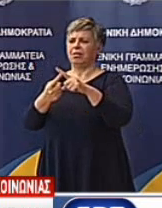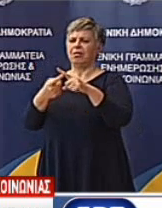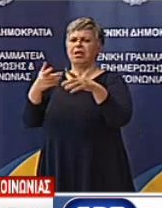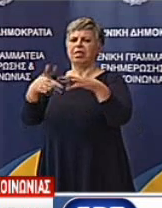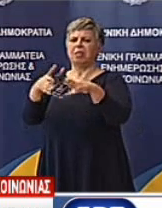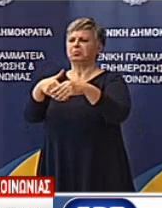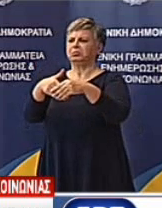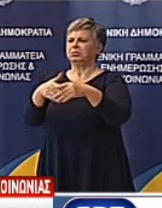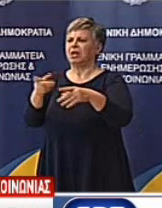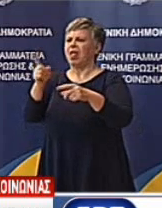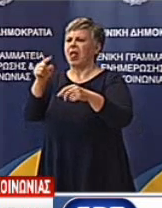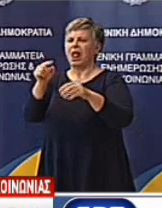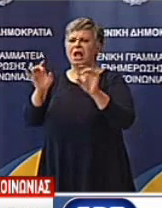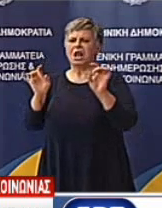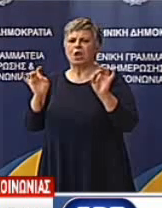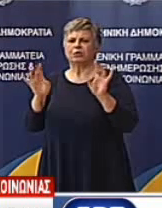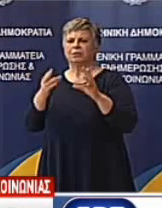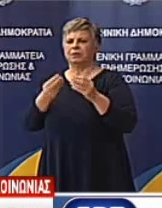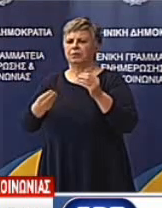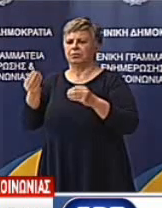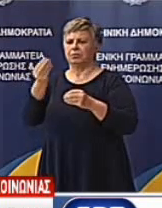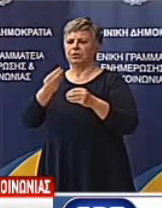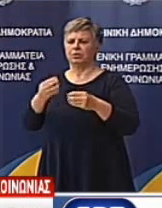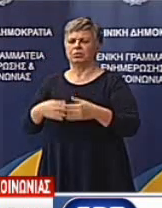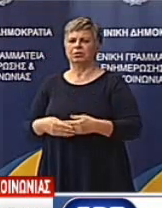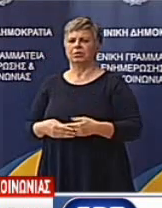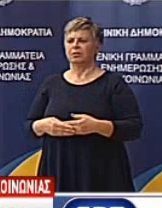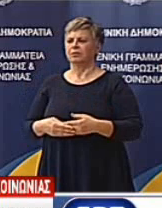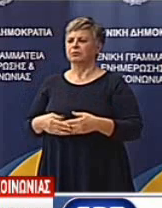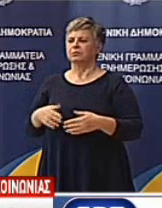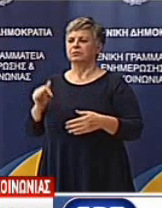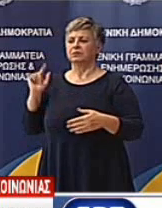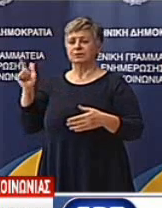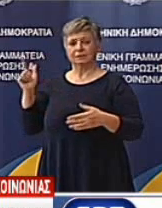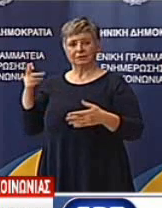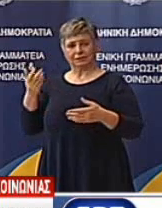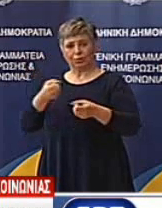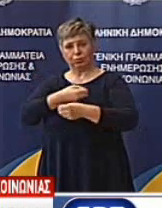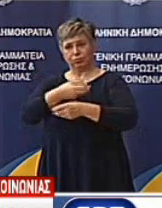σύστασης. Τίποτε άλλο δεν... Ορίστε. Δεν μοιράσα τα δύο.